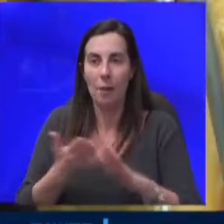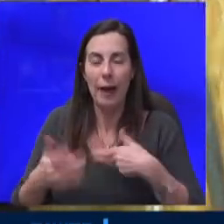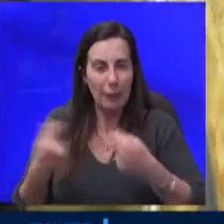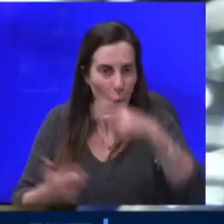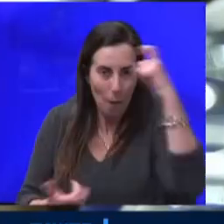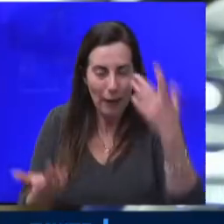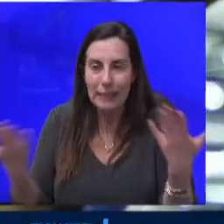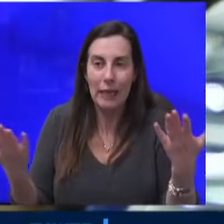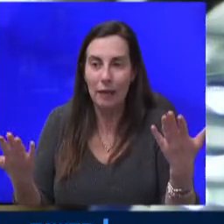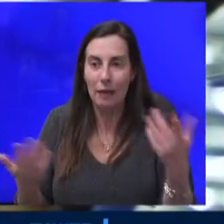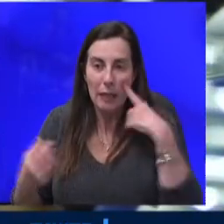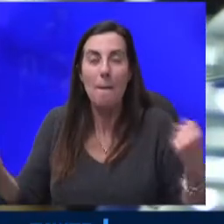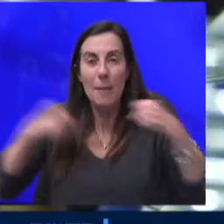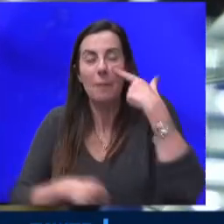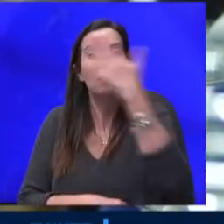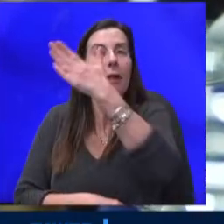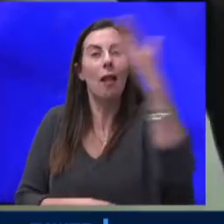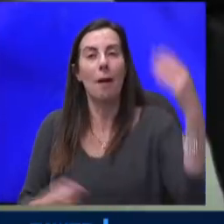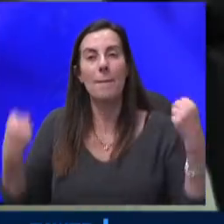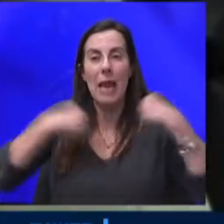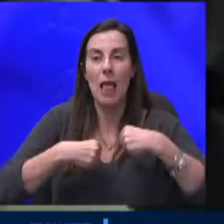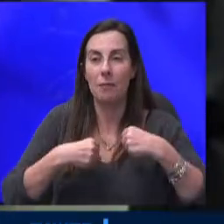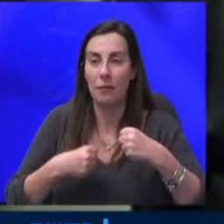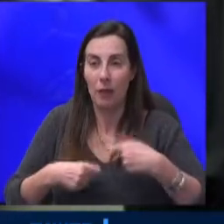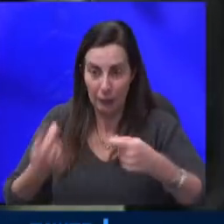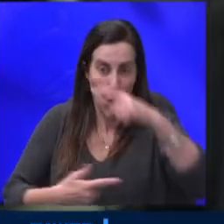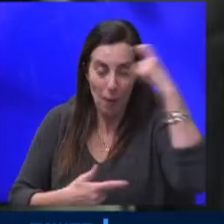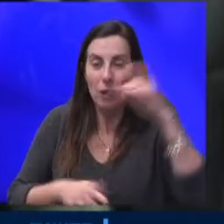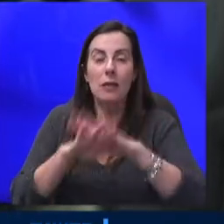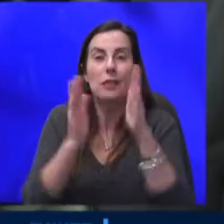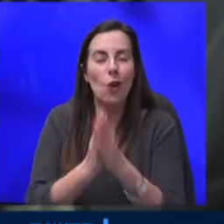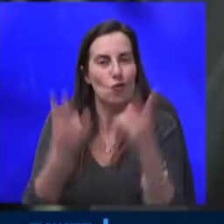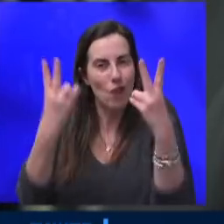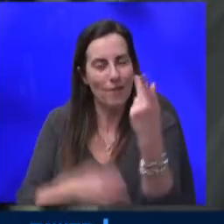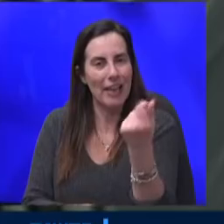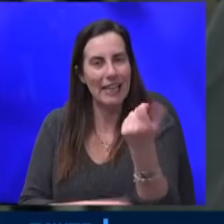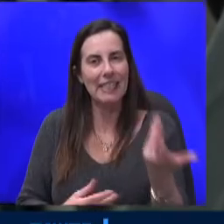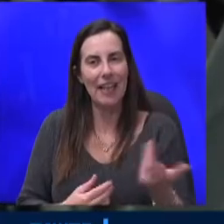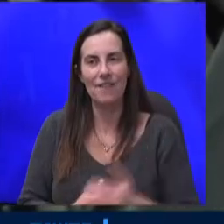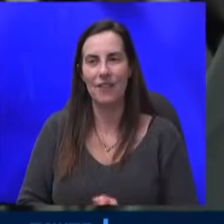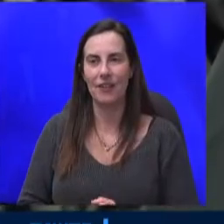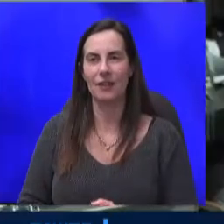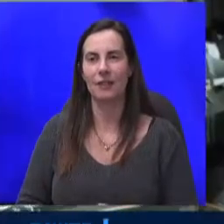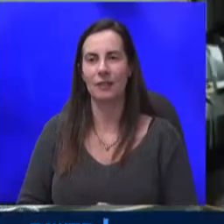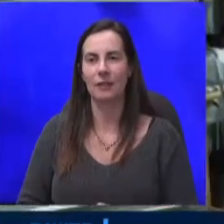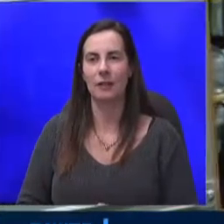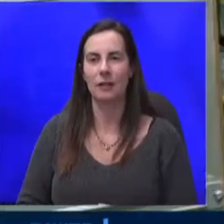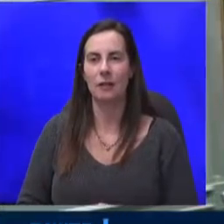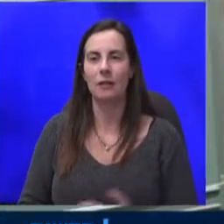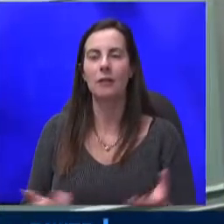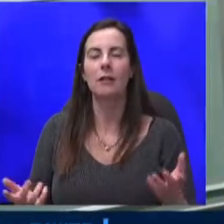את המילים. איך אני אמכור בקיץ? זה הכל כסף. אתה קושר לי את הידיים? הוא אומר לי, בוא